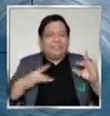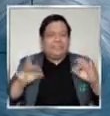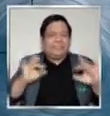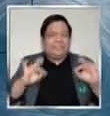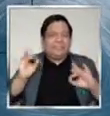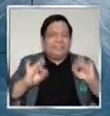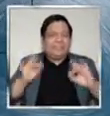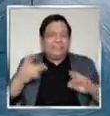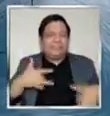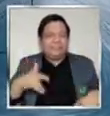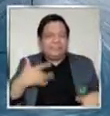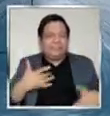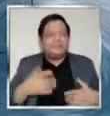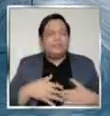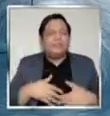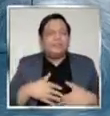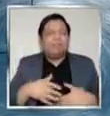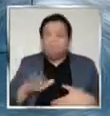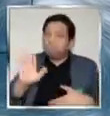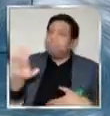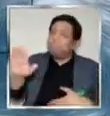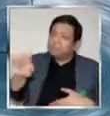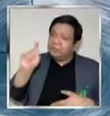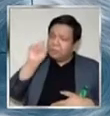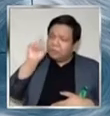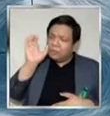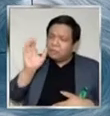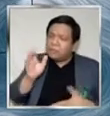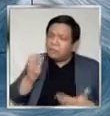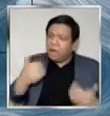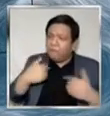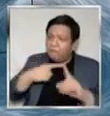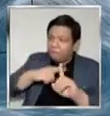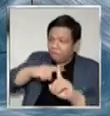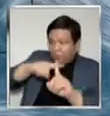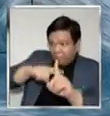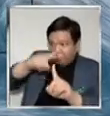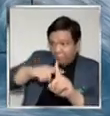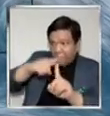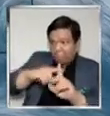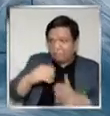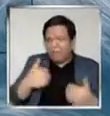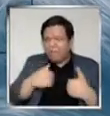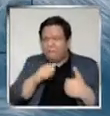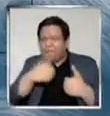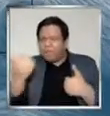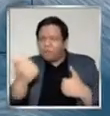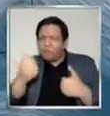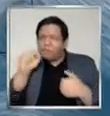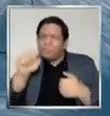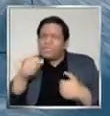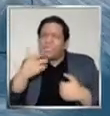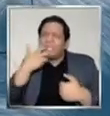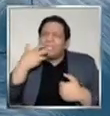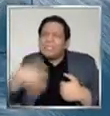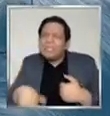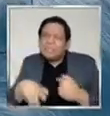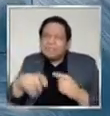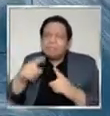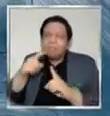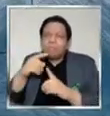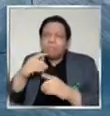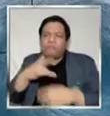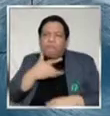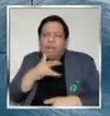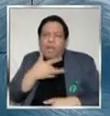Mang Tani, di ba merong sinasabi po tayong temperatura? Pero iba pa nga ito sa tinatawag nating heat index, di ba? O yung nararamdamang